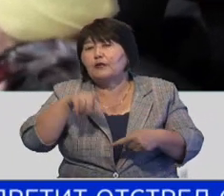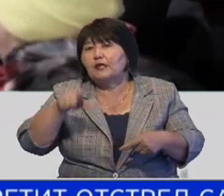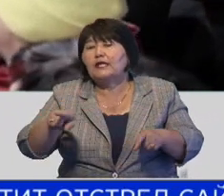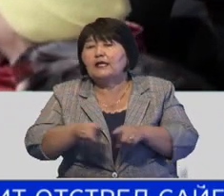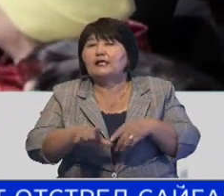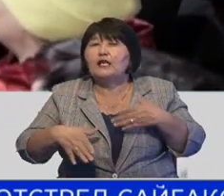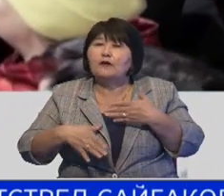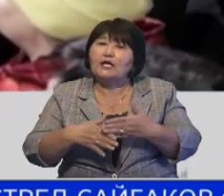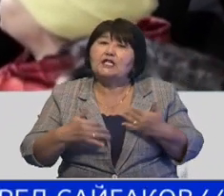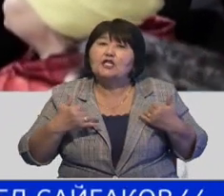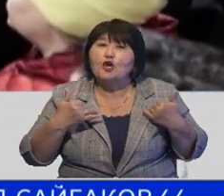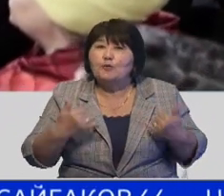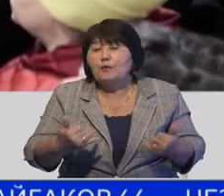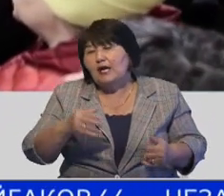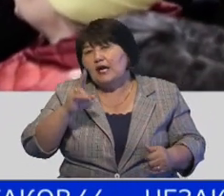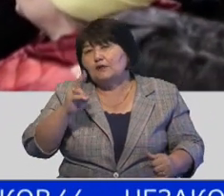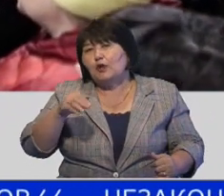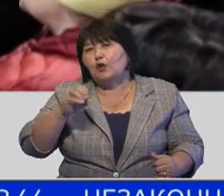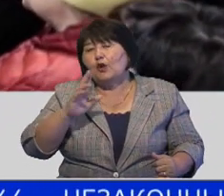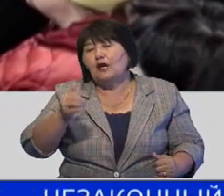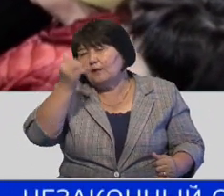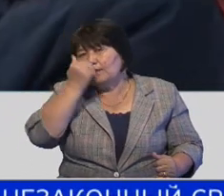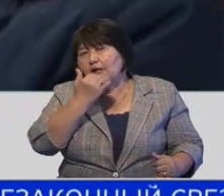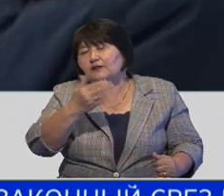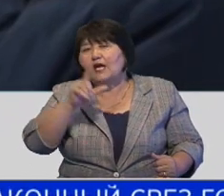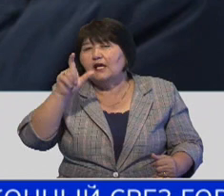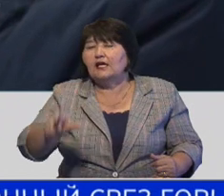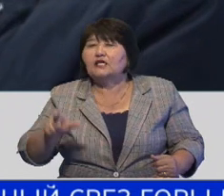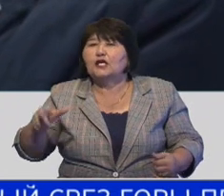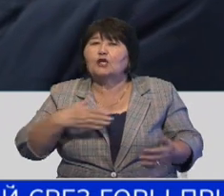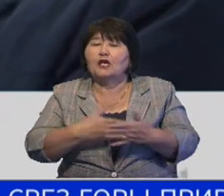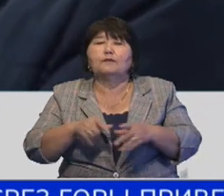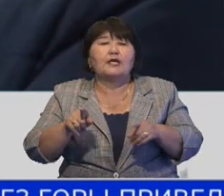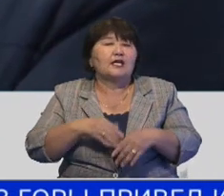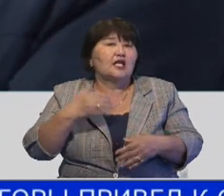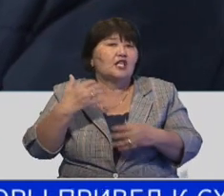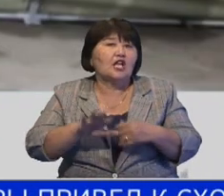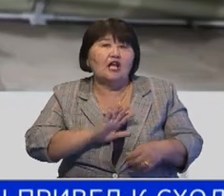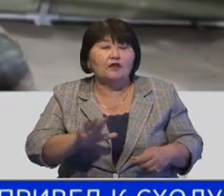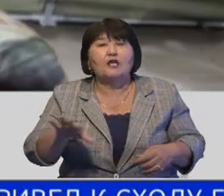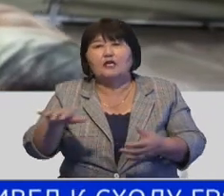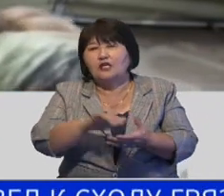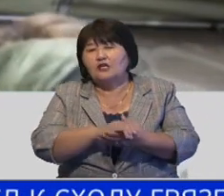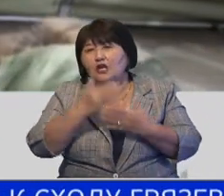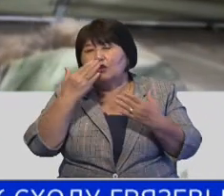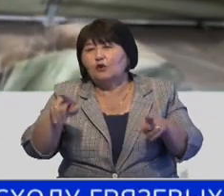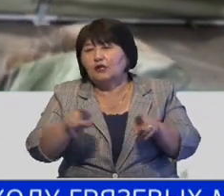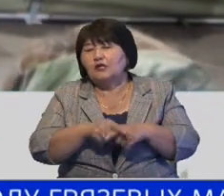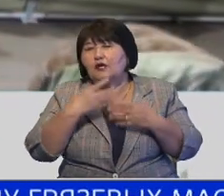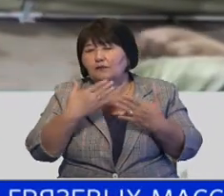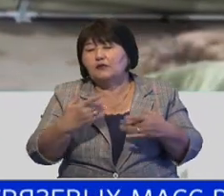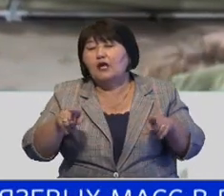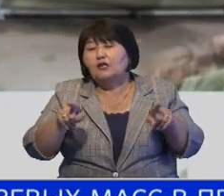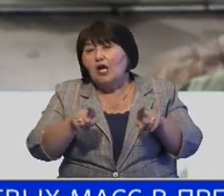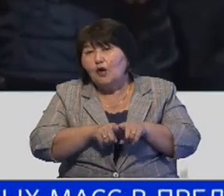для оказания помощи. Касым-Жомарт Токаев поблагодарил всех за гражданскую активность и неравнодушие. Единство народа ярко проявляется